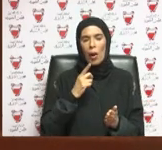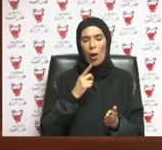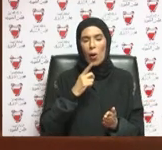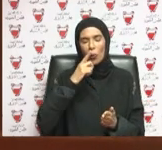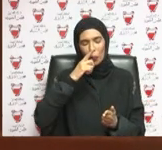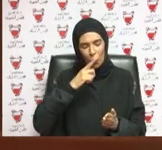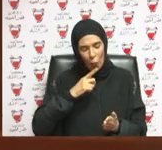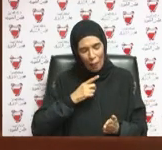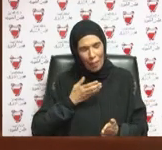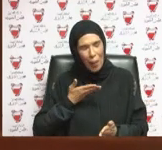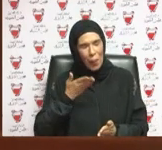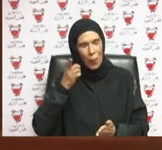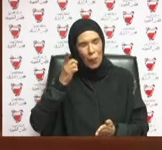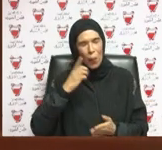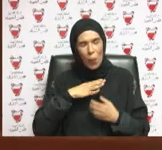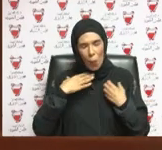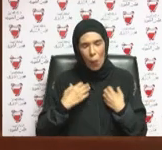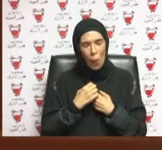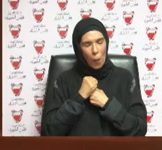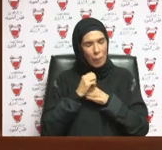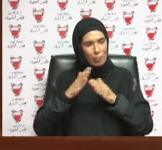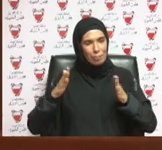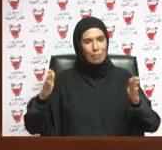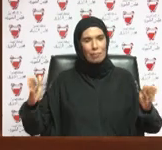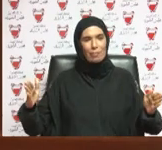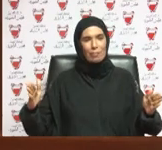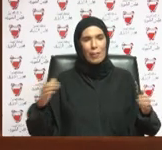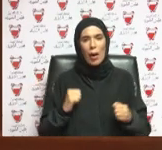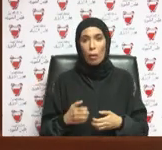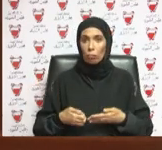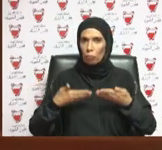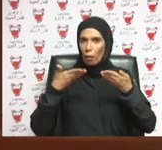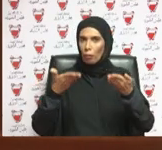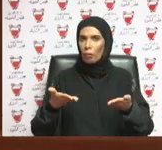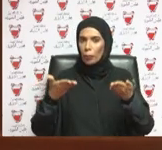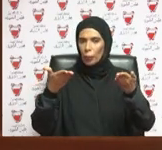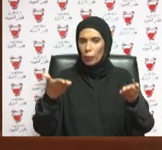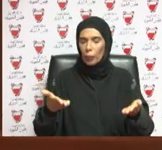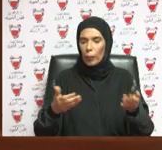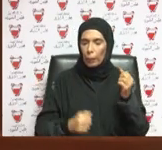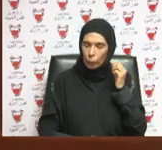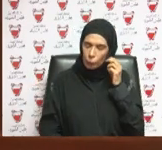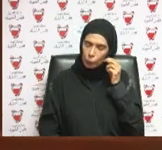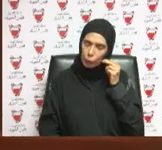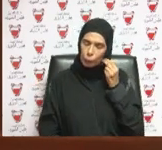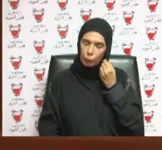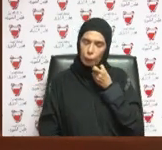أخلاقه وسماحته وحبه وسعة صدره ويده البيضاء التي امتدت تساعد وتقف مع الجميع.